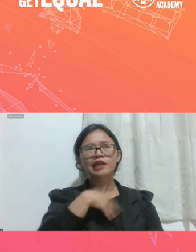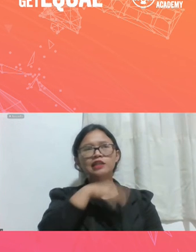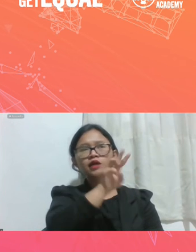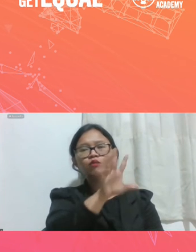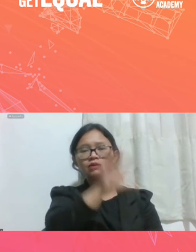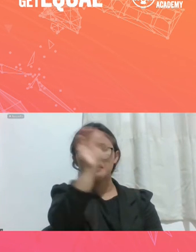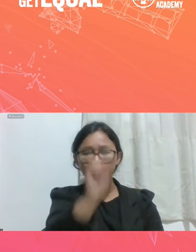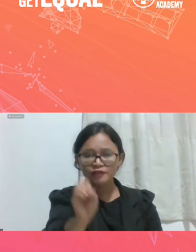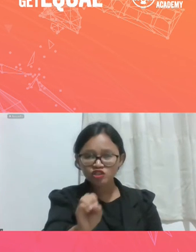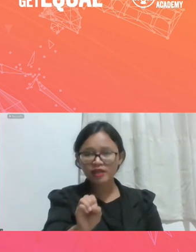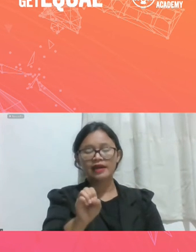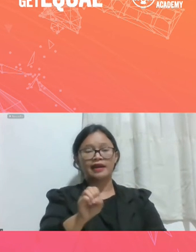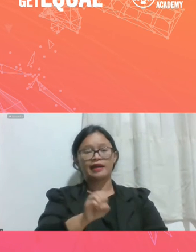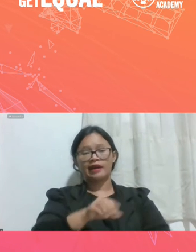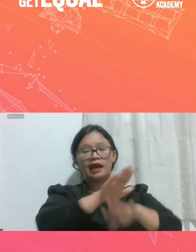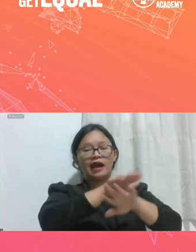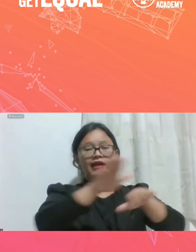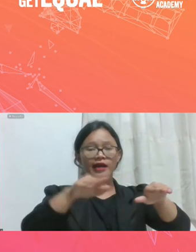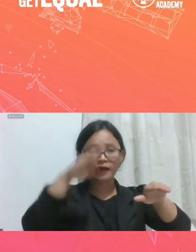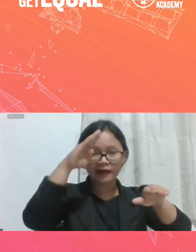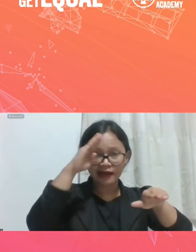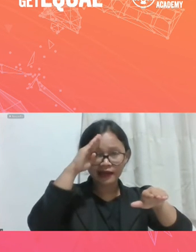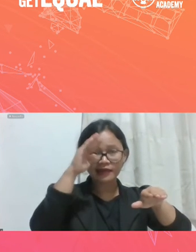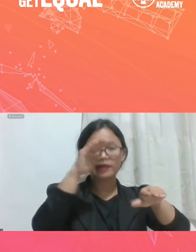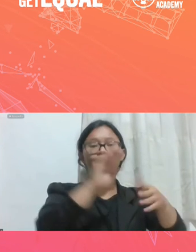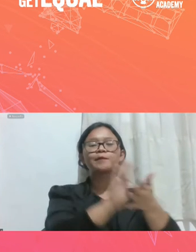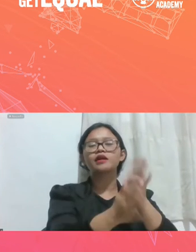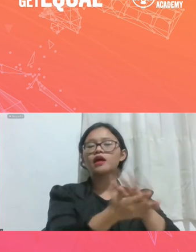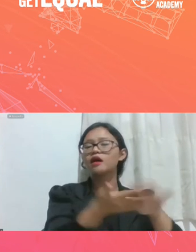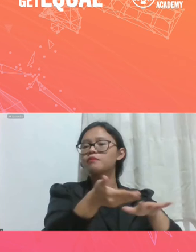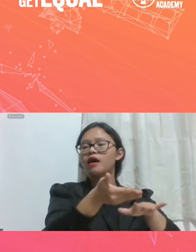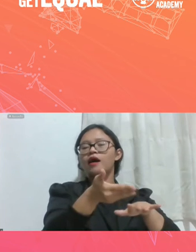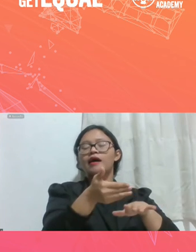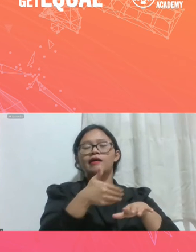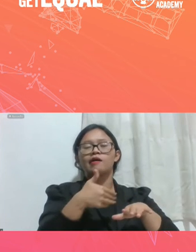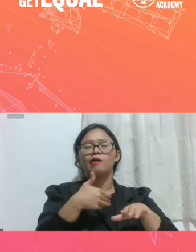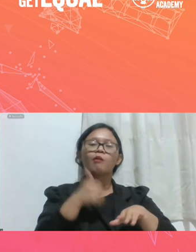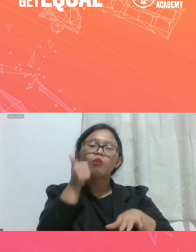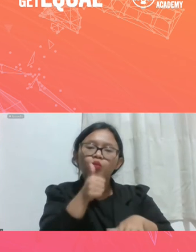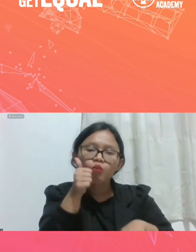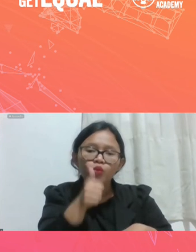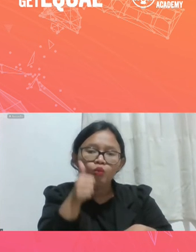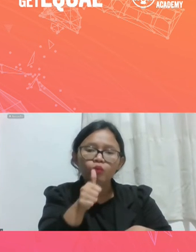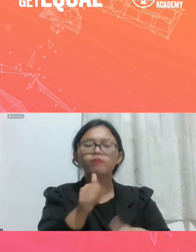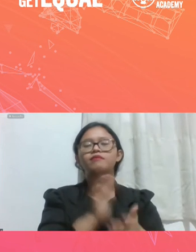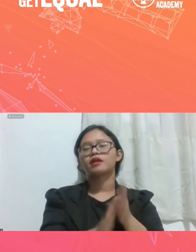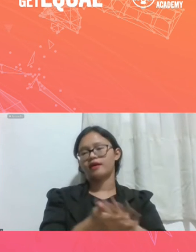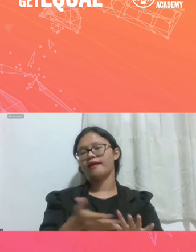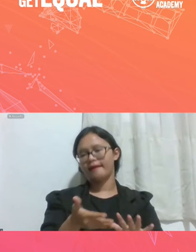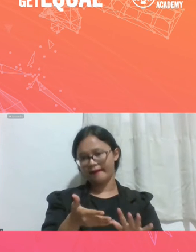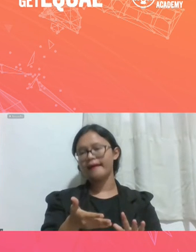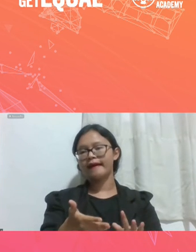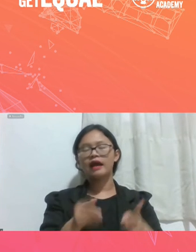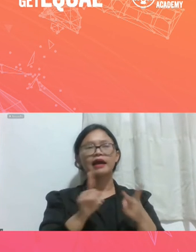35% yaitu anak laki-laki itu pernah terlibat dalam kegiatan pornografi. Dan kemudian